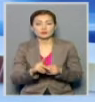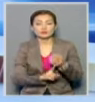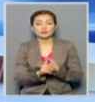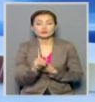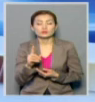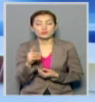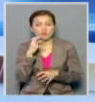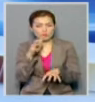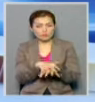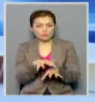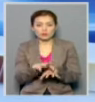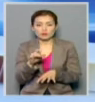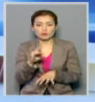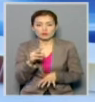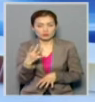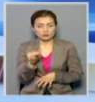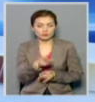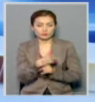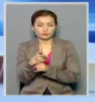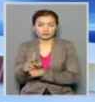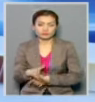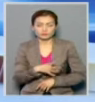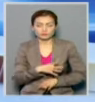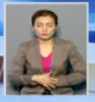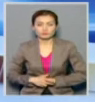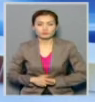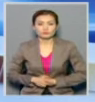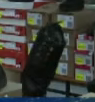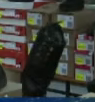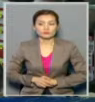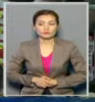басталған аяқ киімдер жәрмеңкесіне біздің түсірілім тобы да барып қайтты.